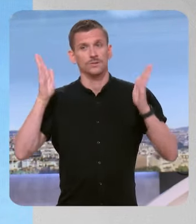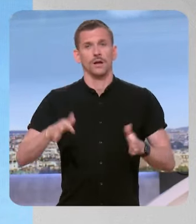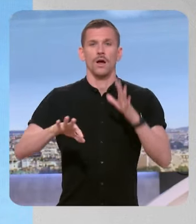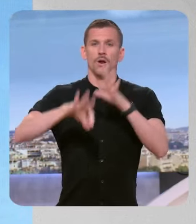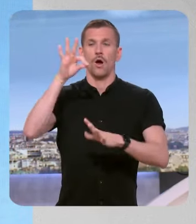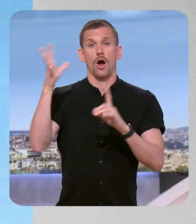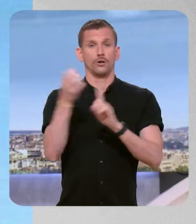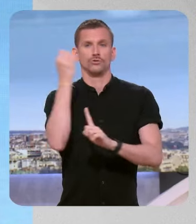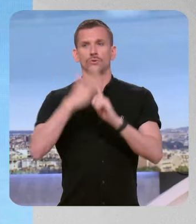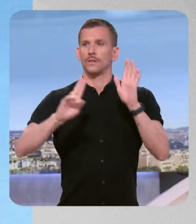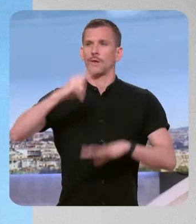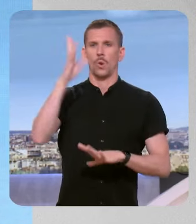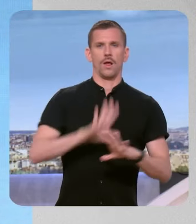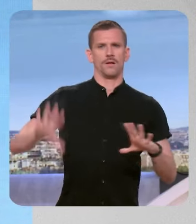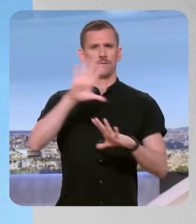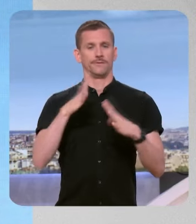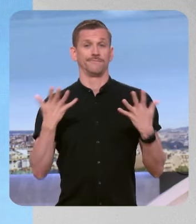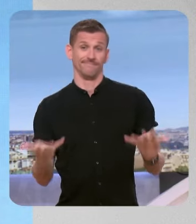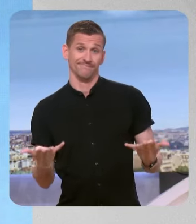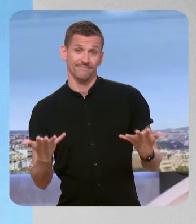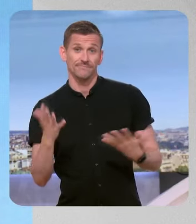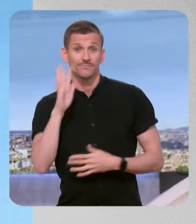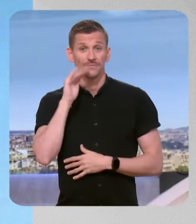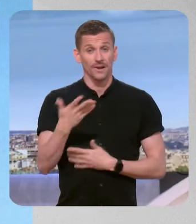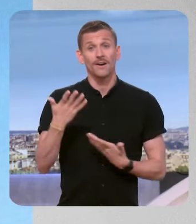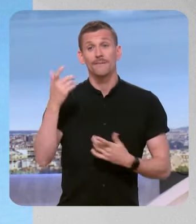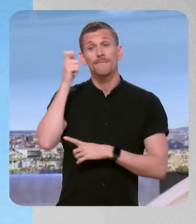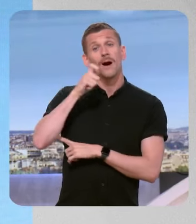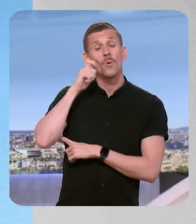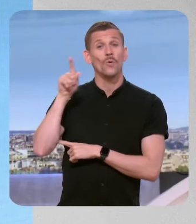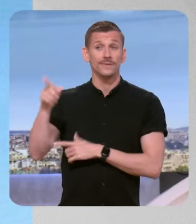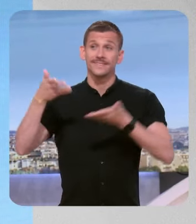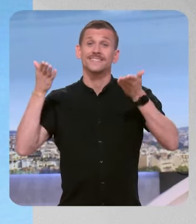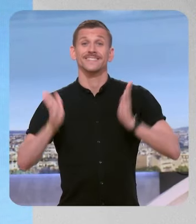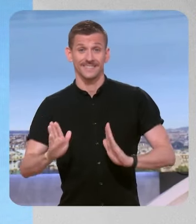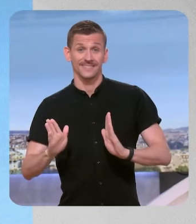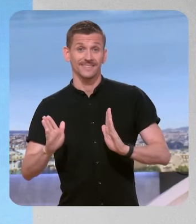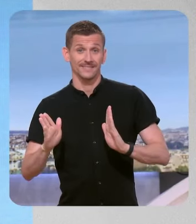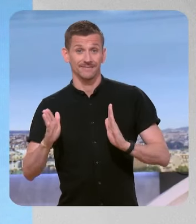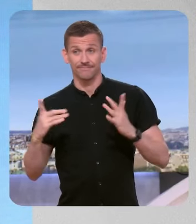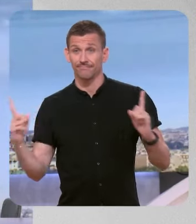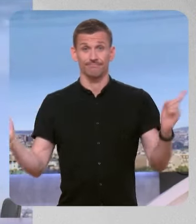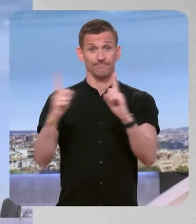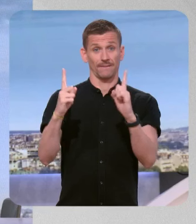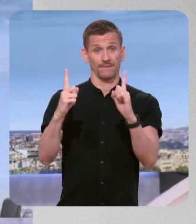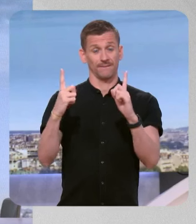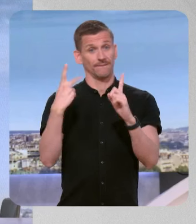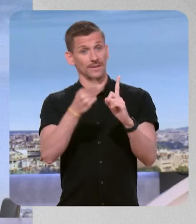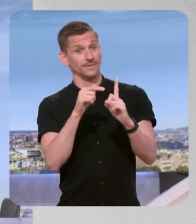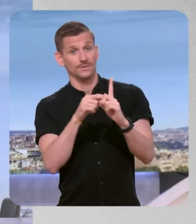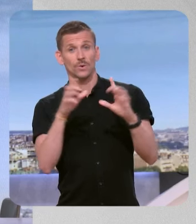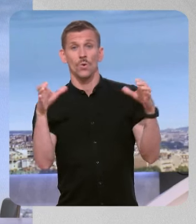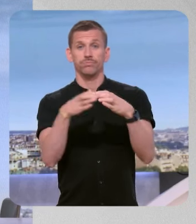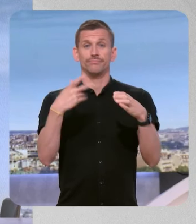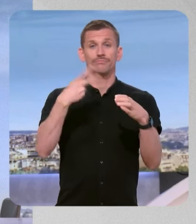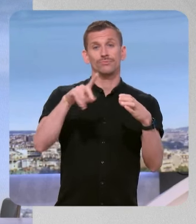il se passe ce qu'il est en train de se passer c'est-à-dire que Monsieur Macron a décidé de refaire un face- à faceace avec le parti de Madame Le